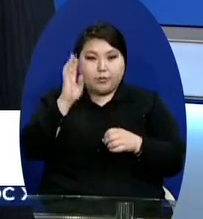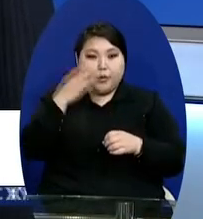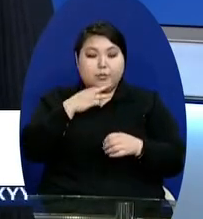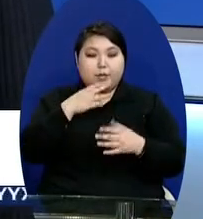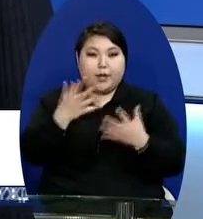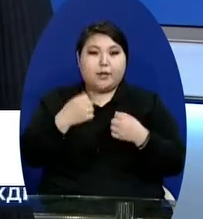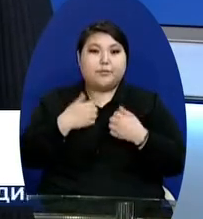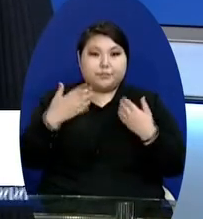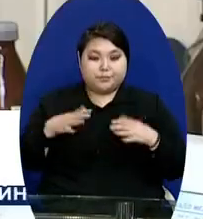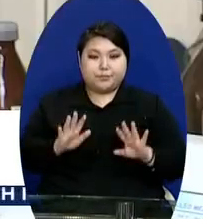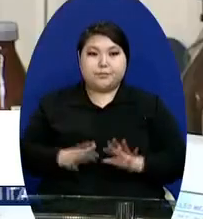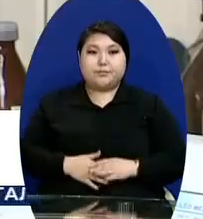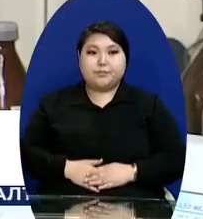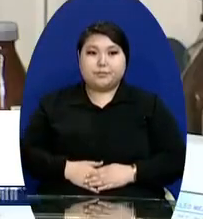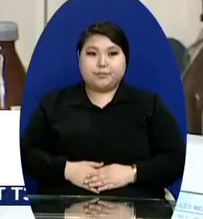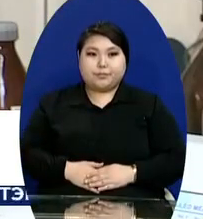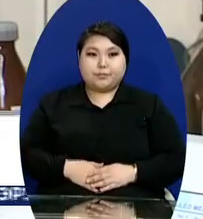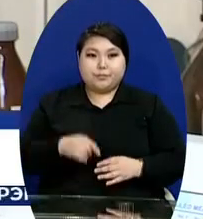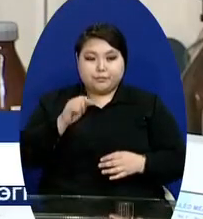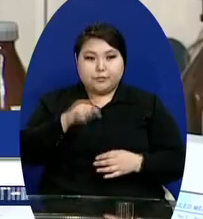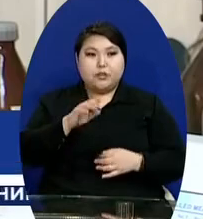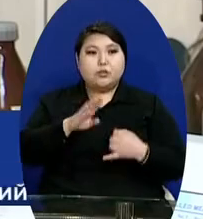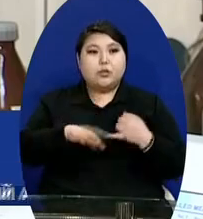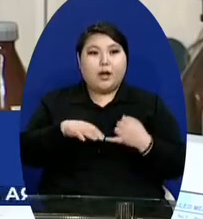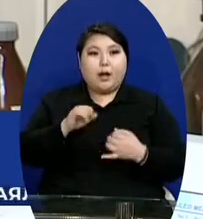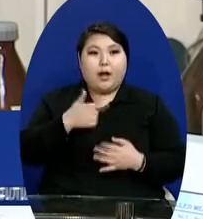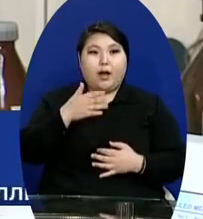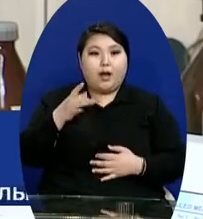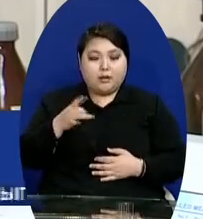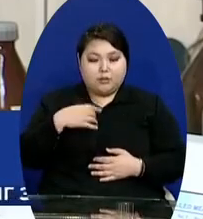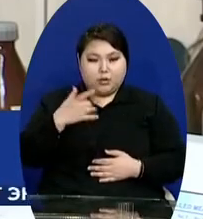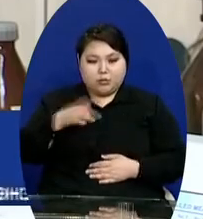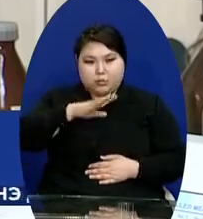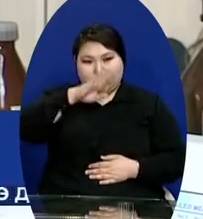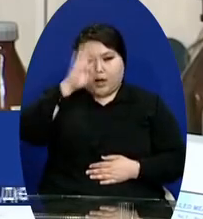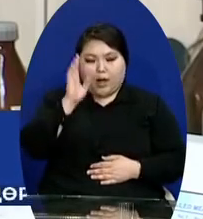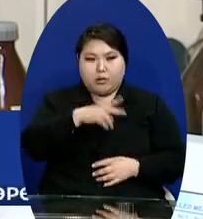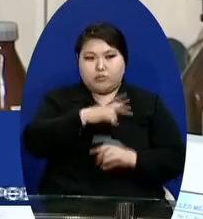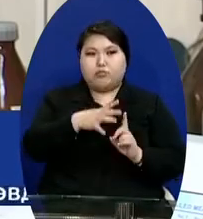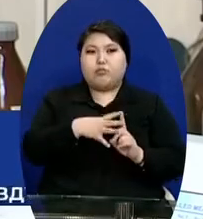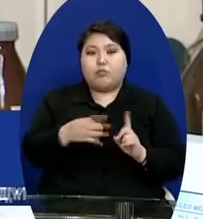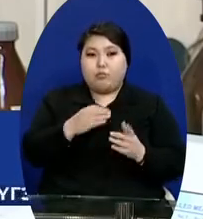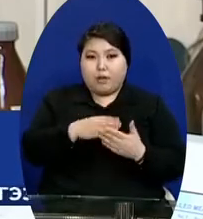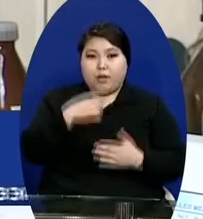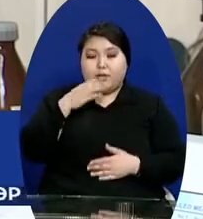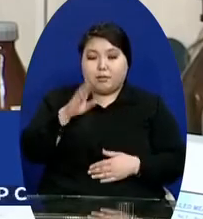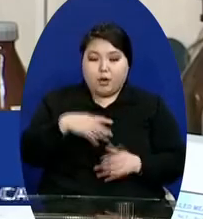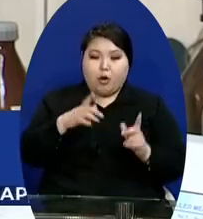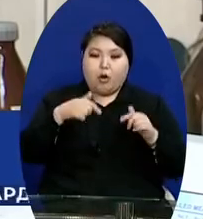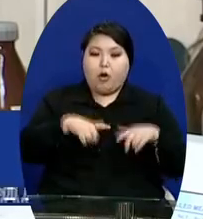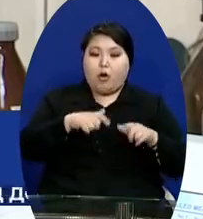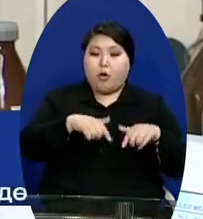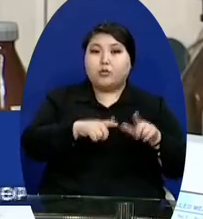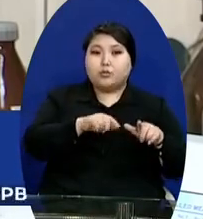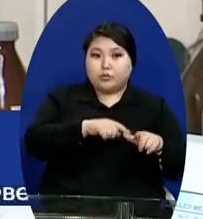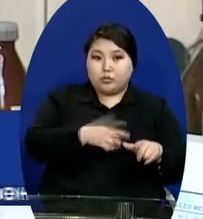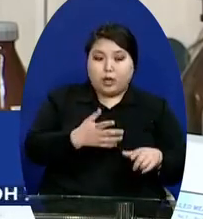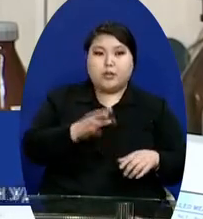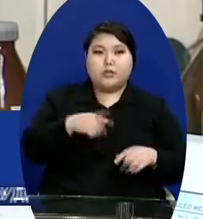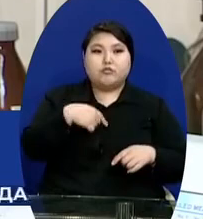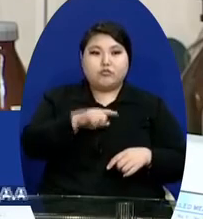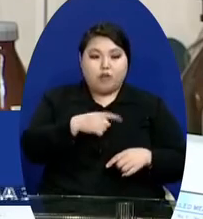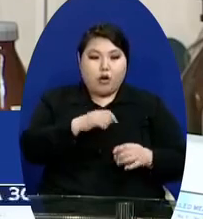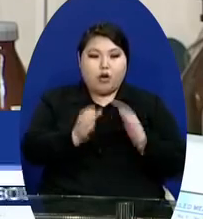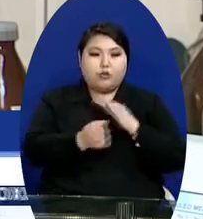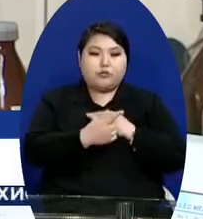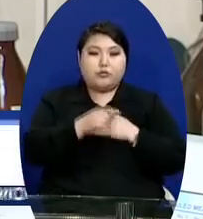мэдээллийг авсан. Сүүлдээ бол бүр агарын температур одоо дулаарал хүртэл нөлөөлөд ингээд мэдээж гол бүрэн тухайн одоо онцлог